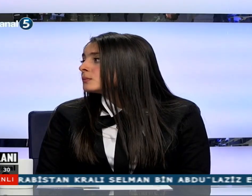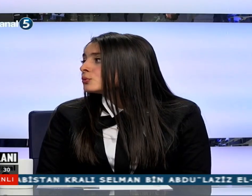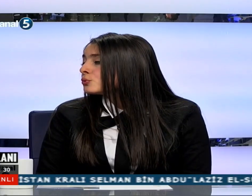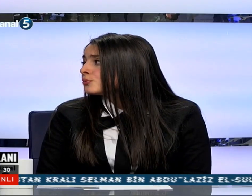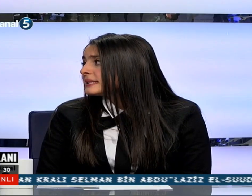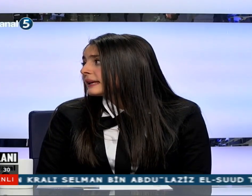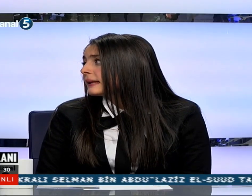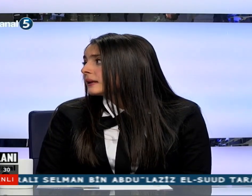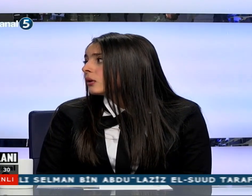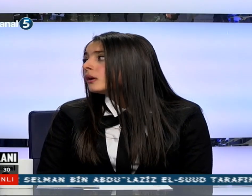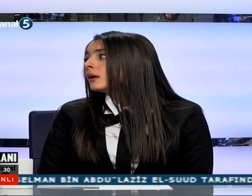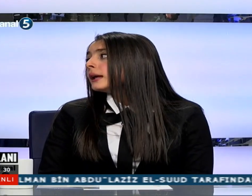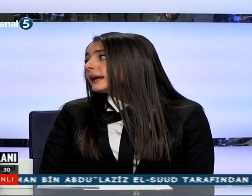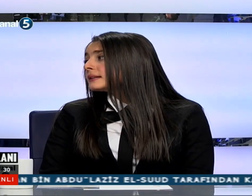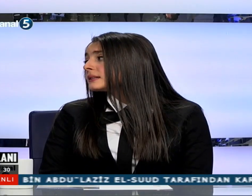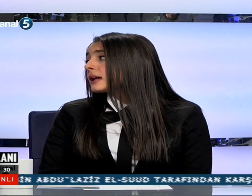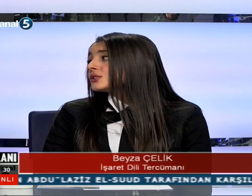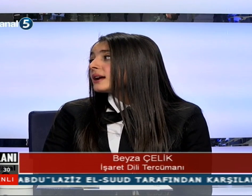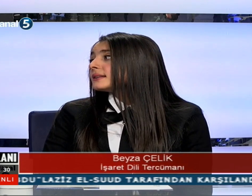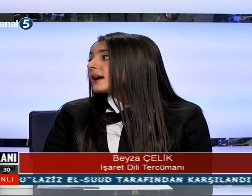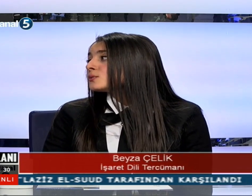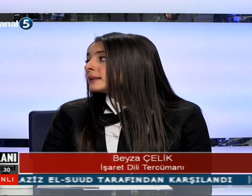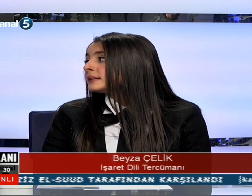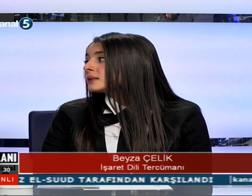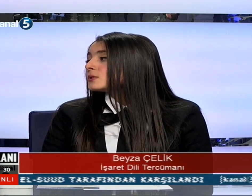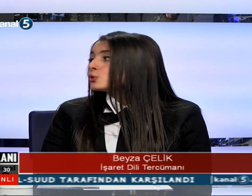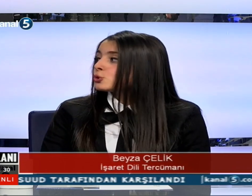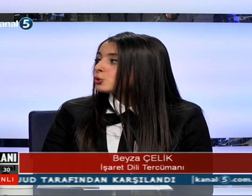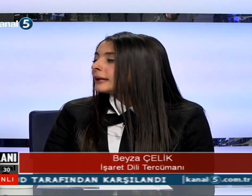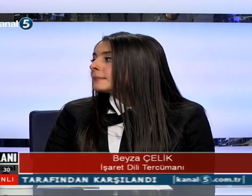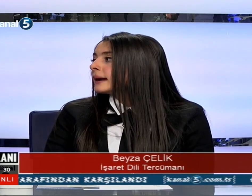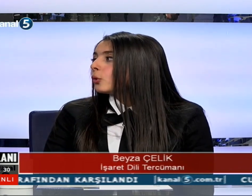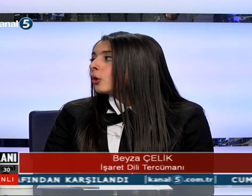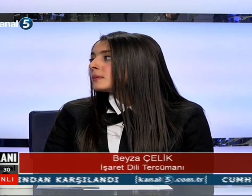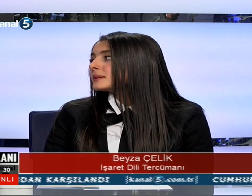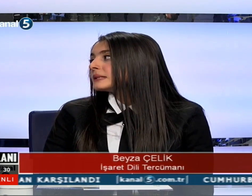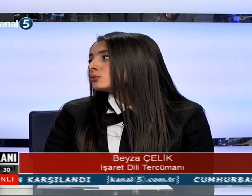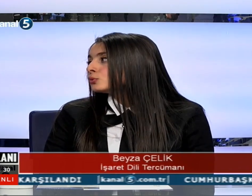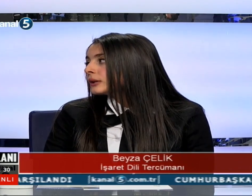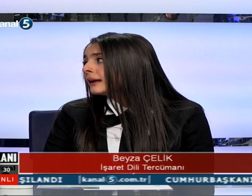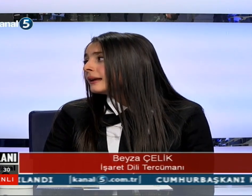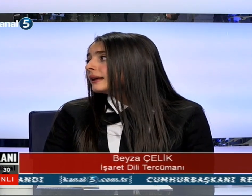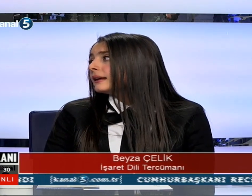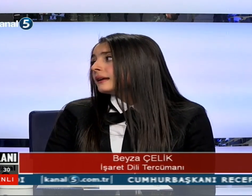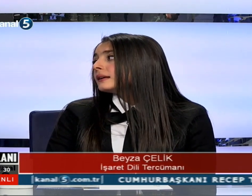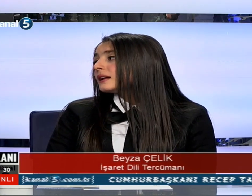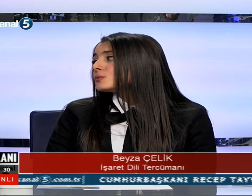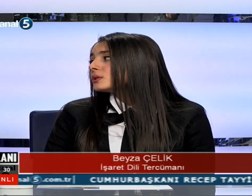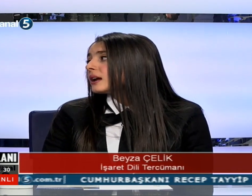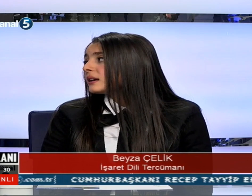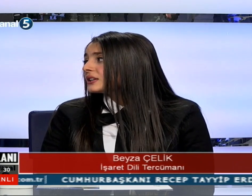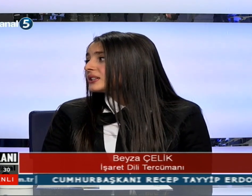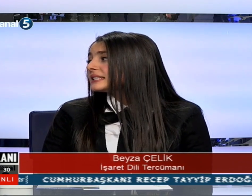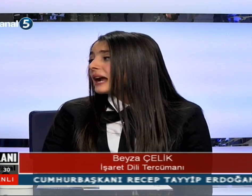tercümanlarının bulundurulması gerekiyor. En azından işaret dili tercümanlarının şu dönemlerde olmaması durumunda yardımcı